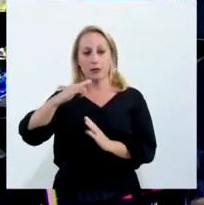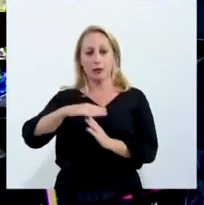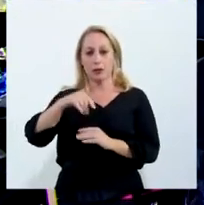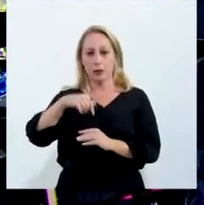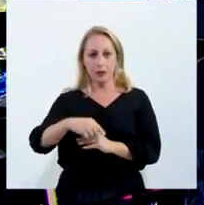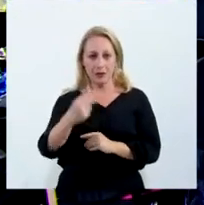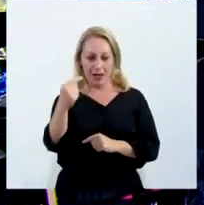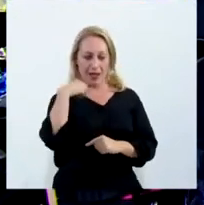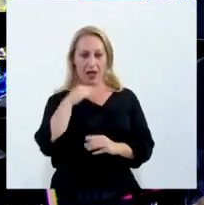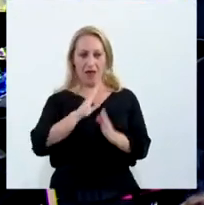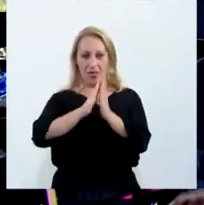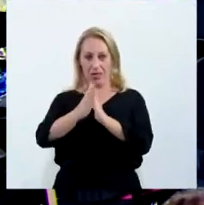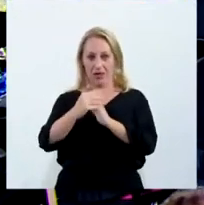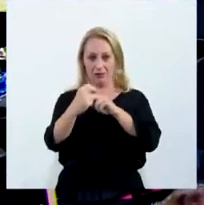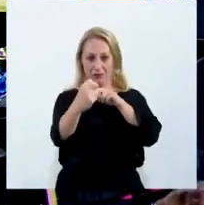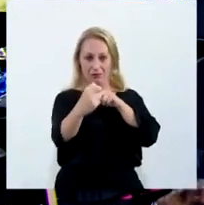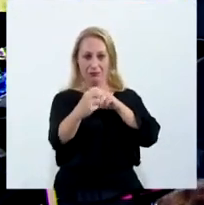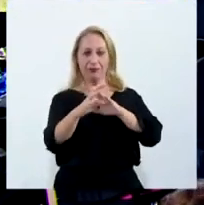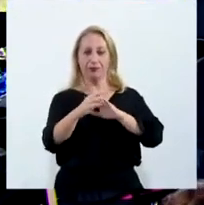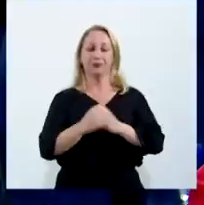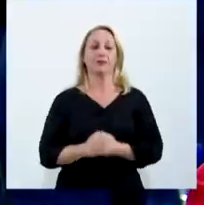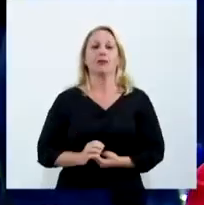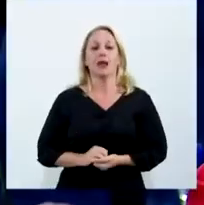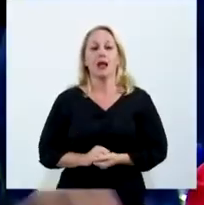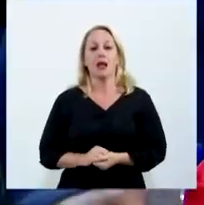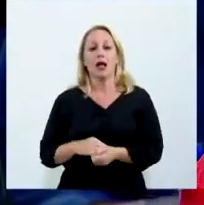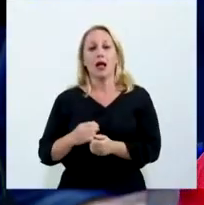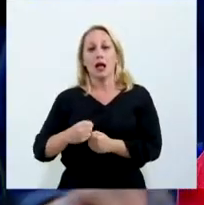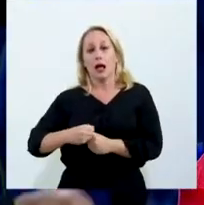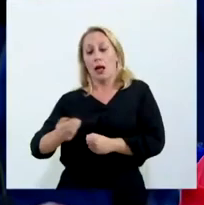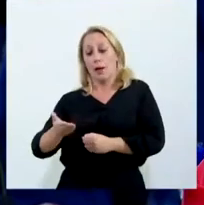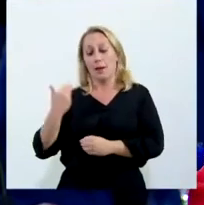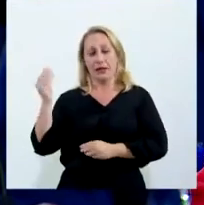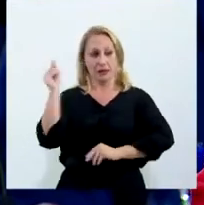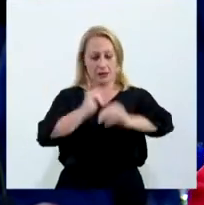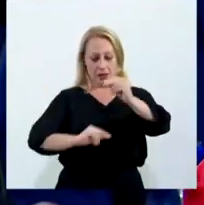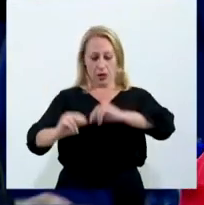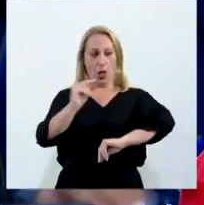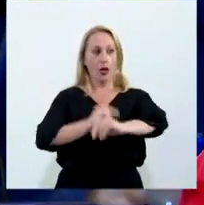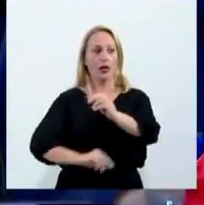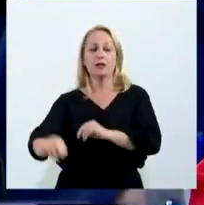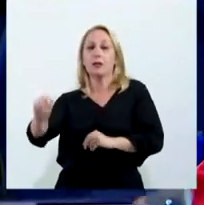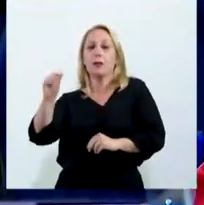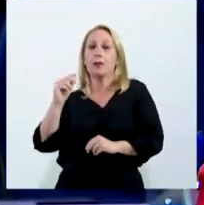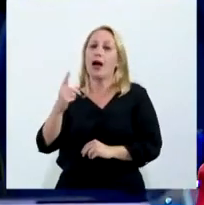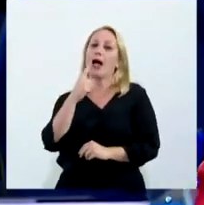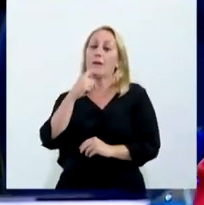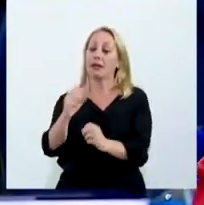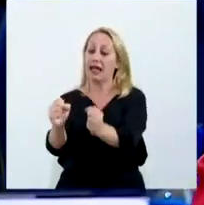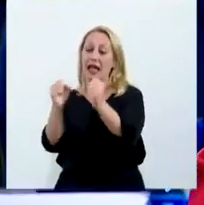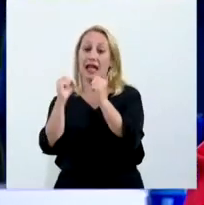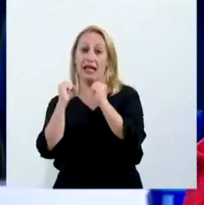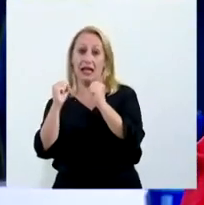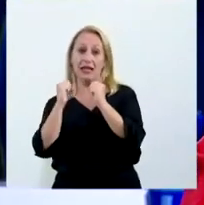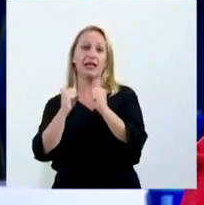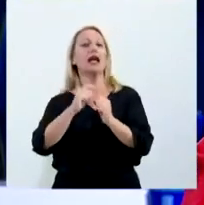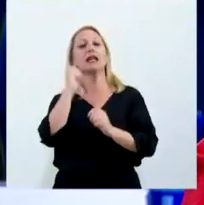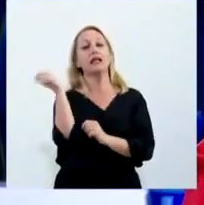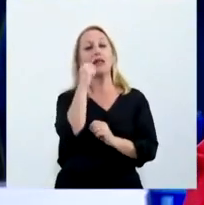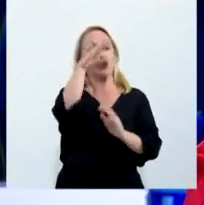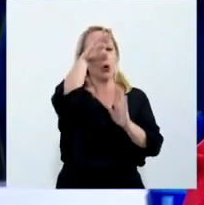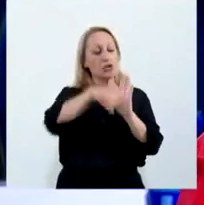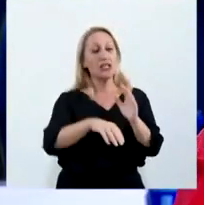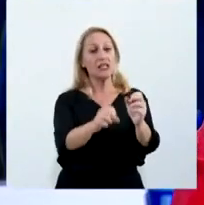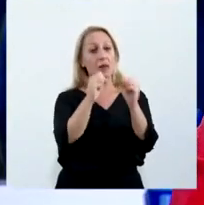Μπροστά σας, ευθεία. Υπήρξε προεκλογική σας δέσμευση ότι η υγεία και η αναβάθμιση του Εθνικού Συστήματος Υγείας θα